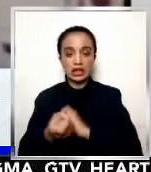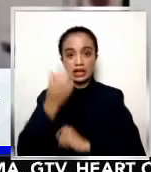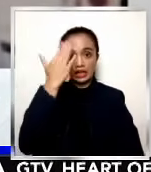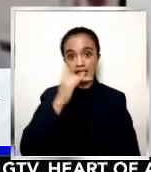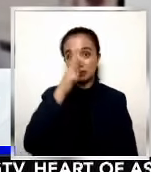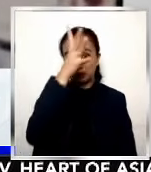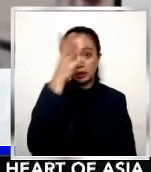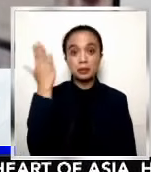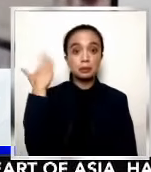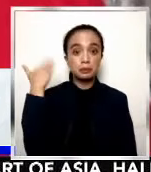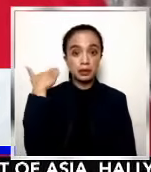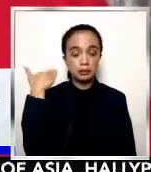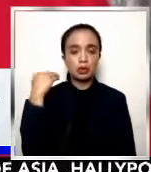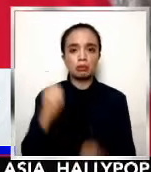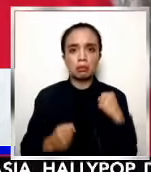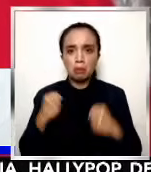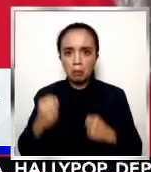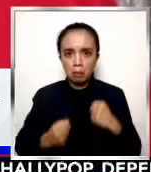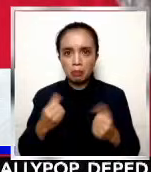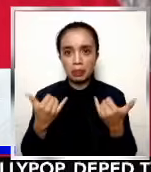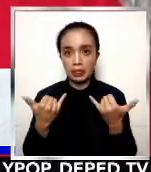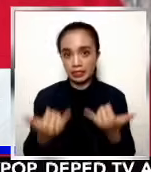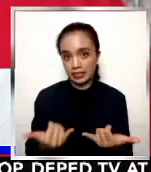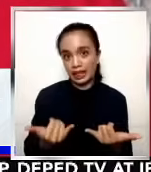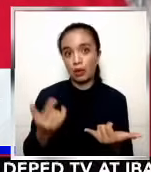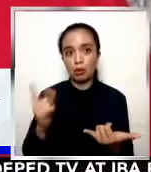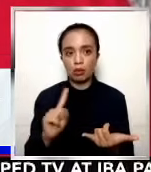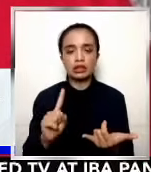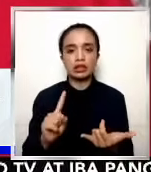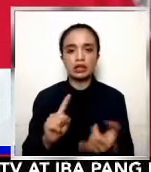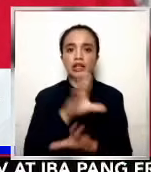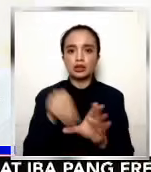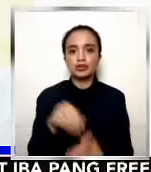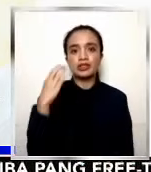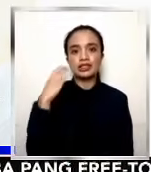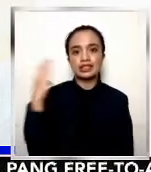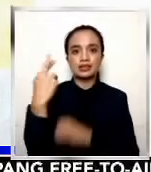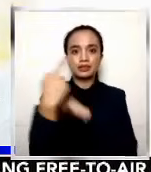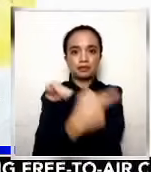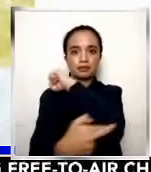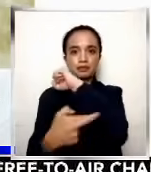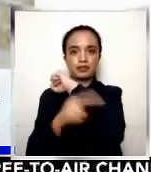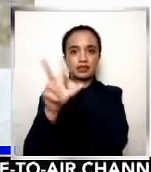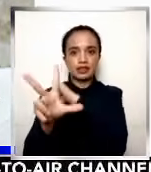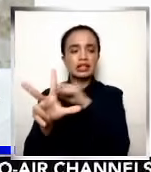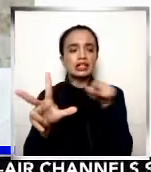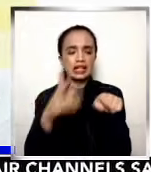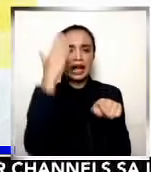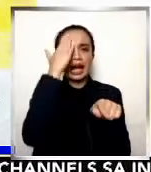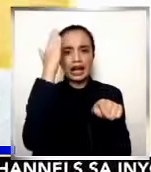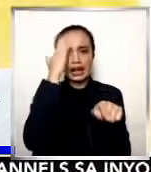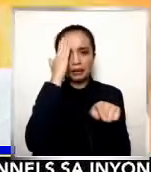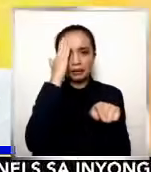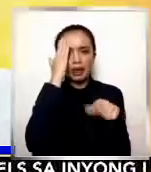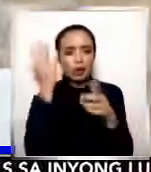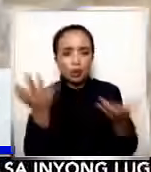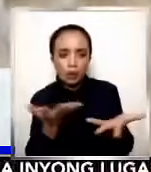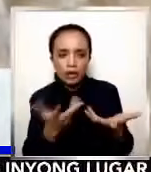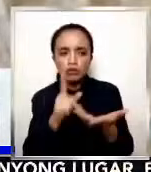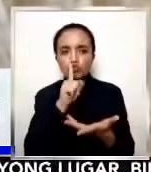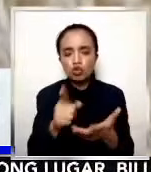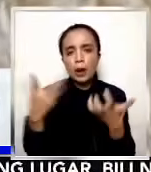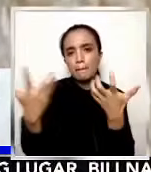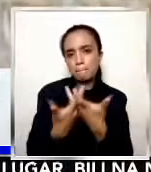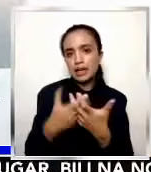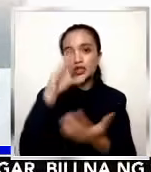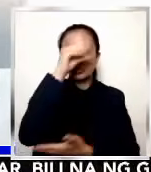track athlete at ngayon ay isa sa mga coaches sa Region 3, ay alam kung saan tunay na babagay ang kanyang anak. Inintroduce niyo po yun